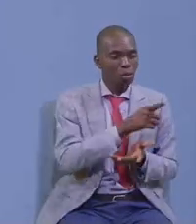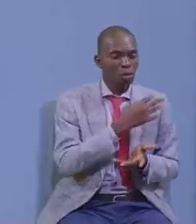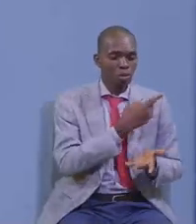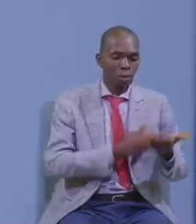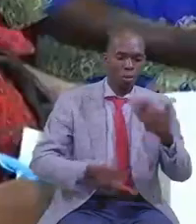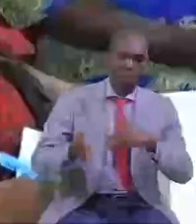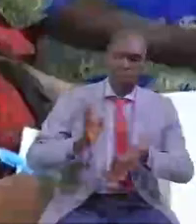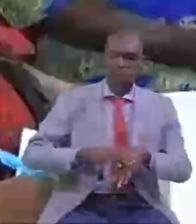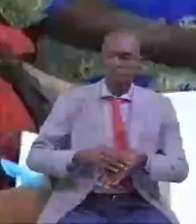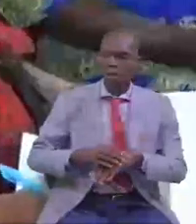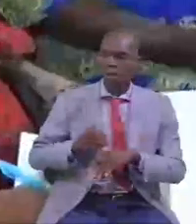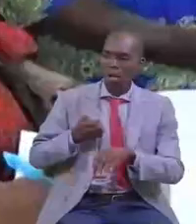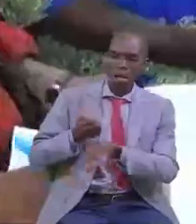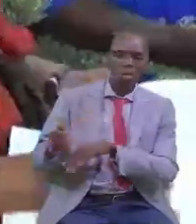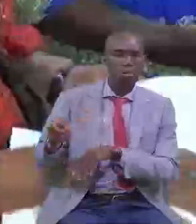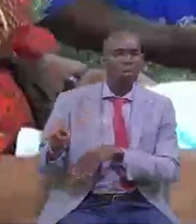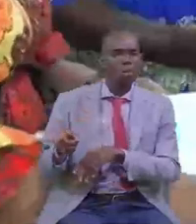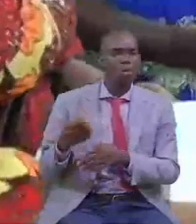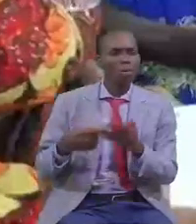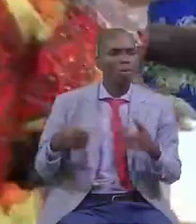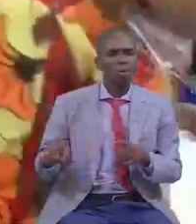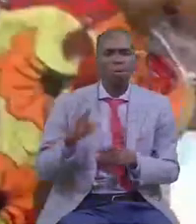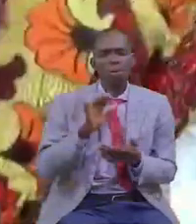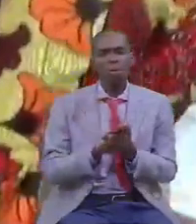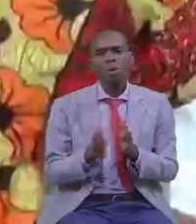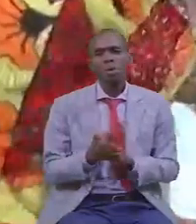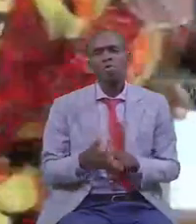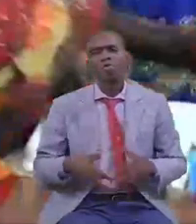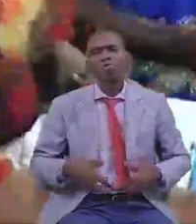Tu les aides et te déshonores et tu te fâches.